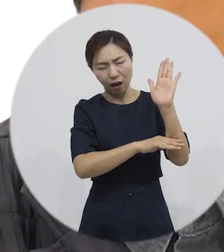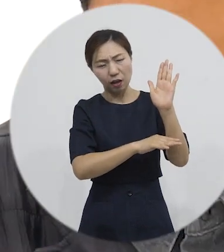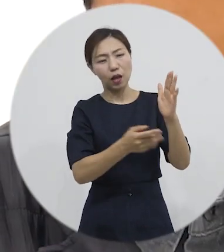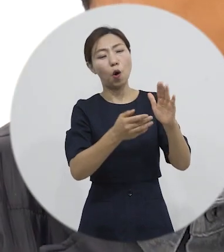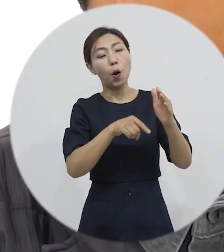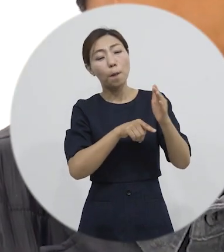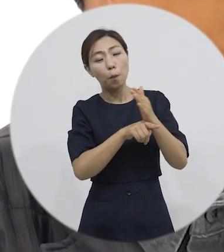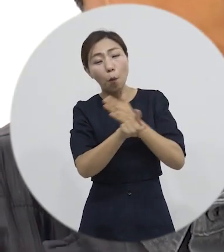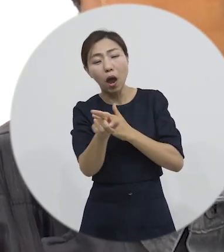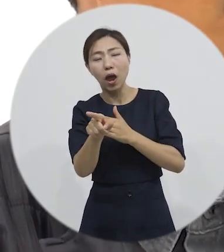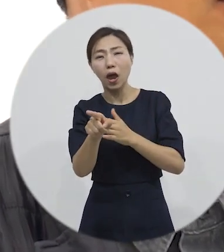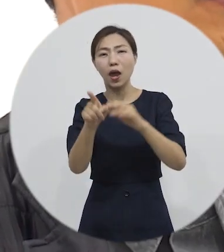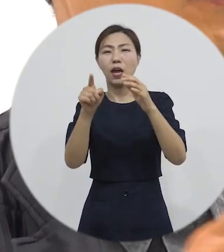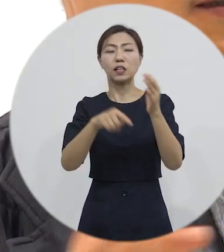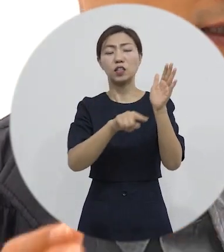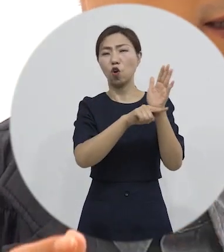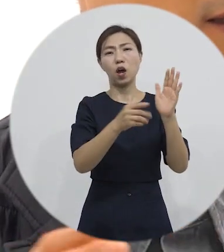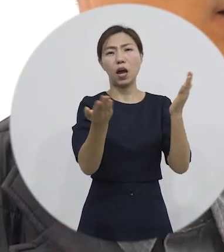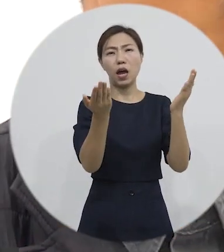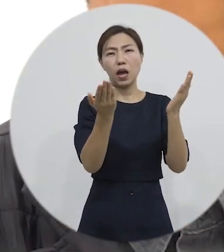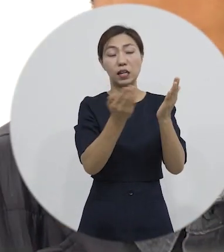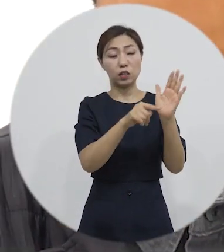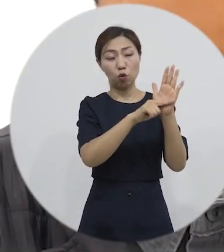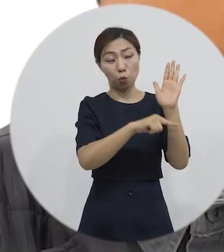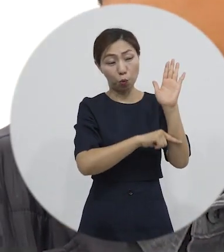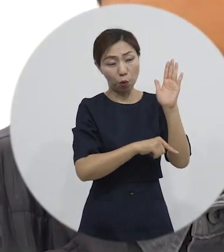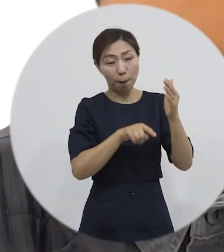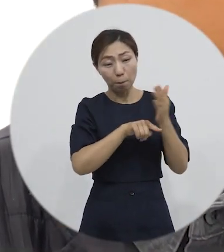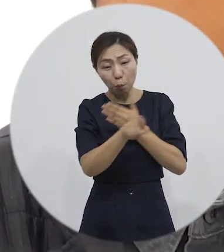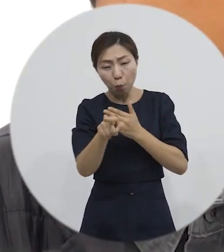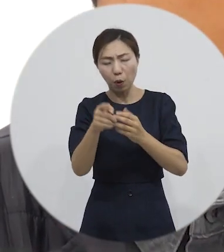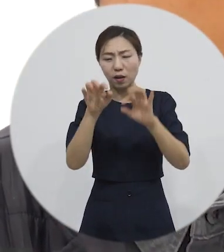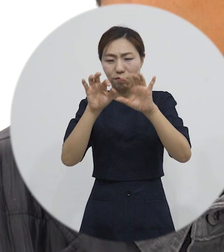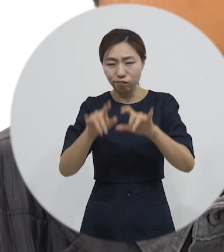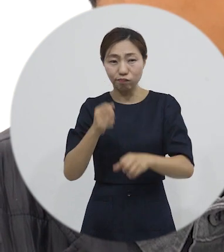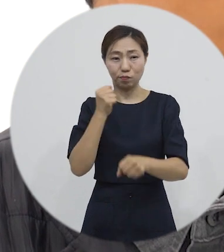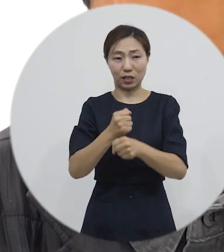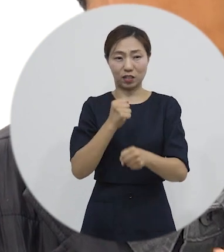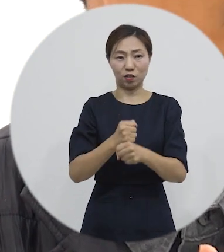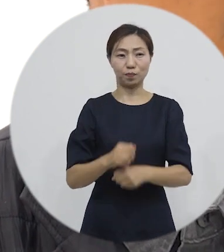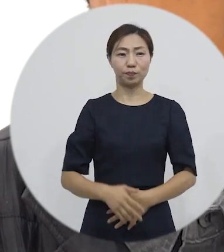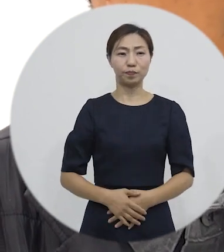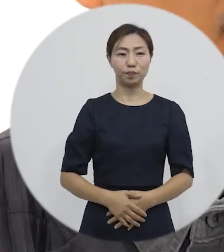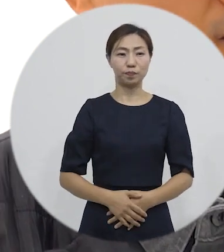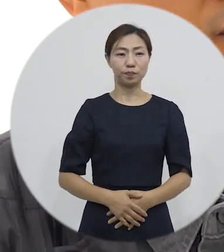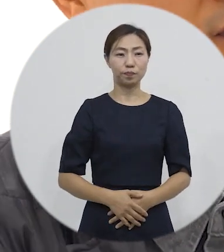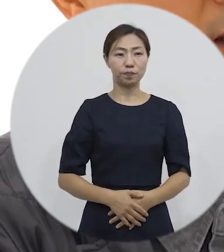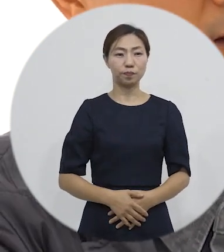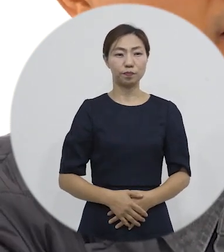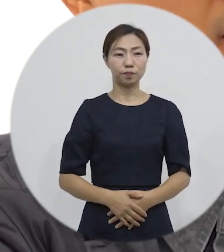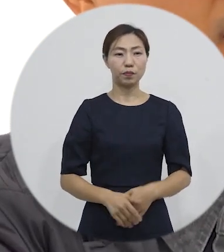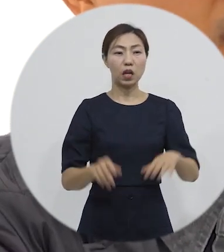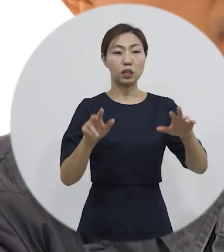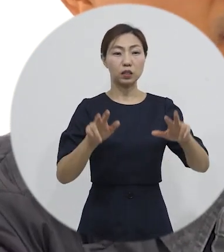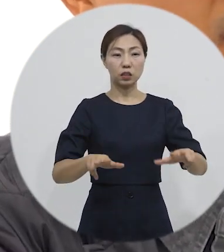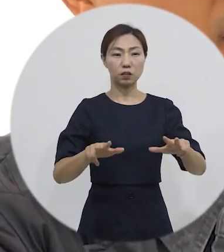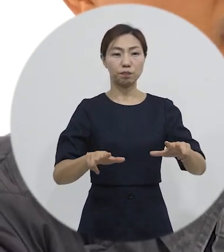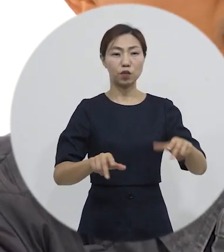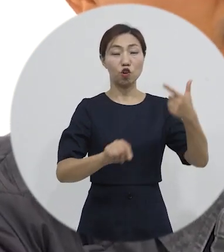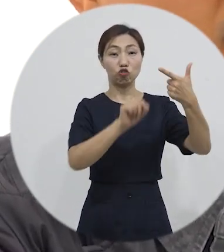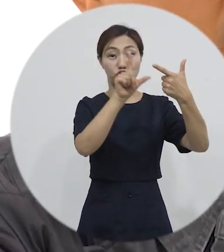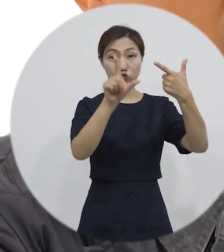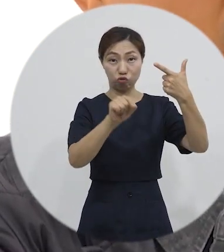됩니다. 사업 선정 절차는 이제 보는 바와 같고요. 그래서 1월부터 6월까지 이제 접수된